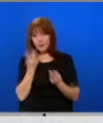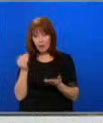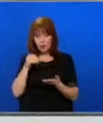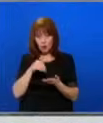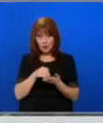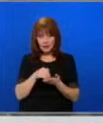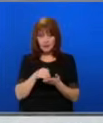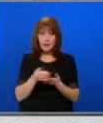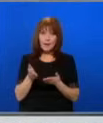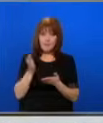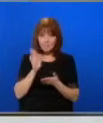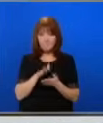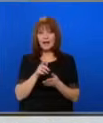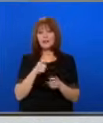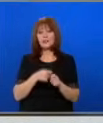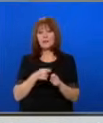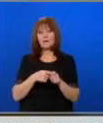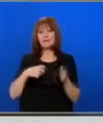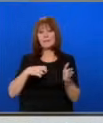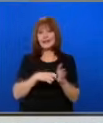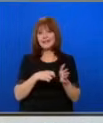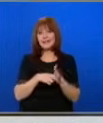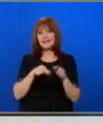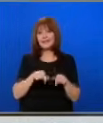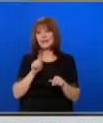След 15 минути пак ще направим регистрация.